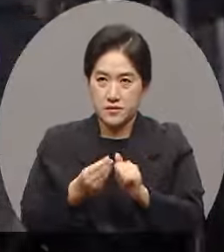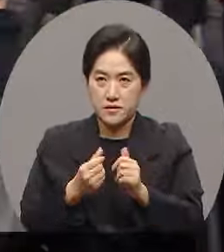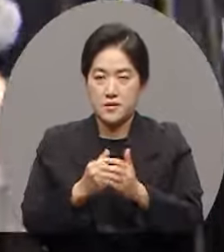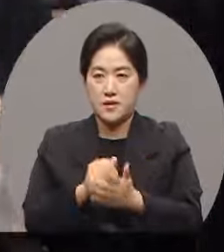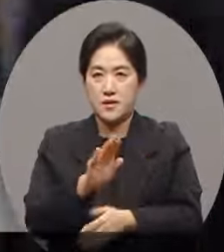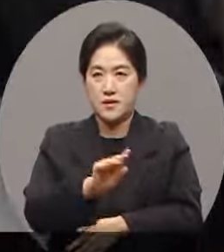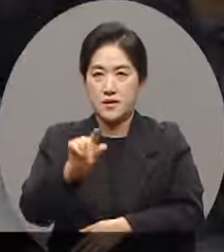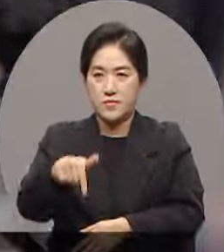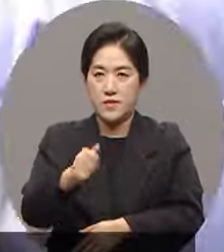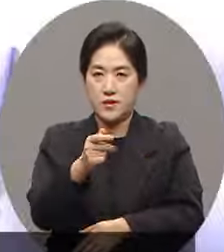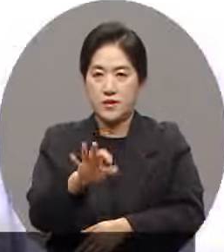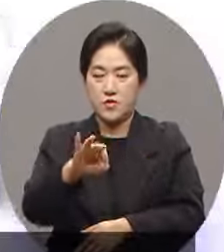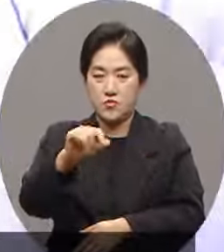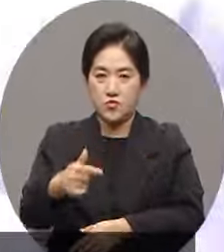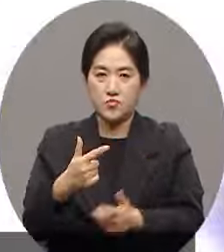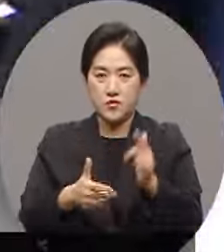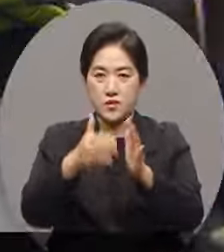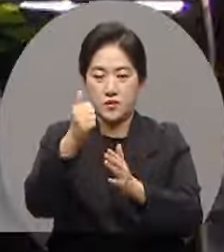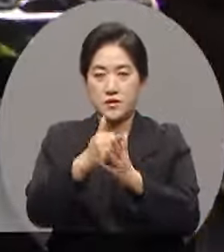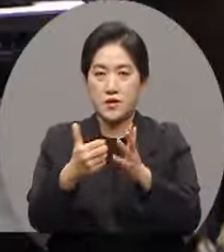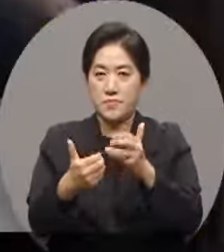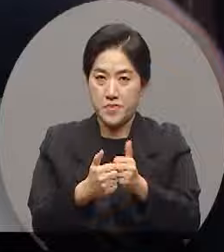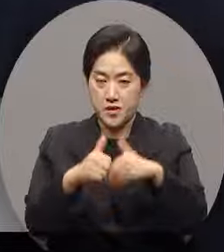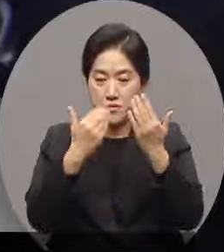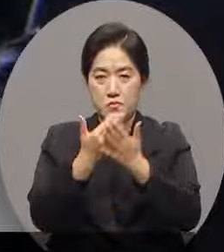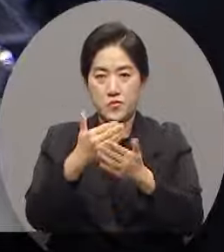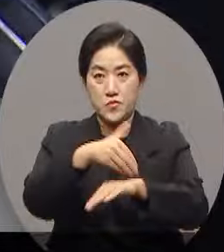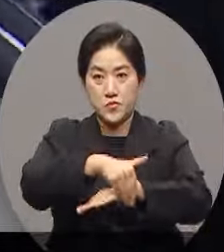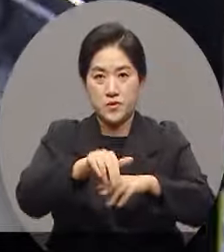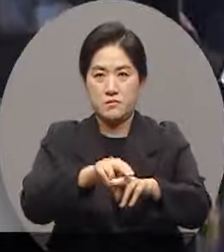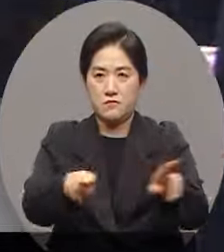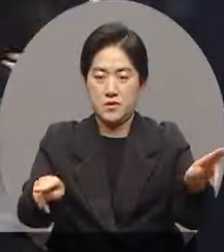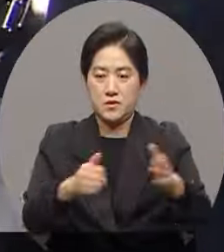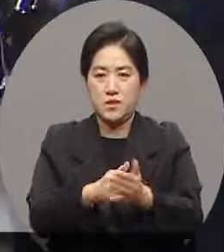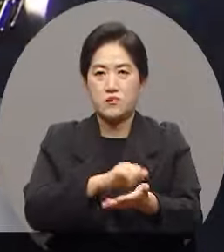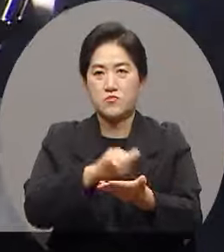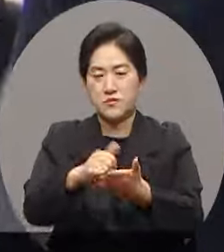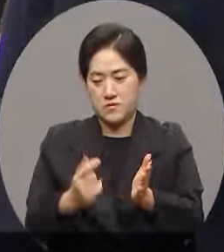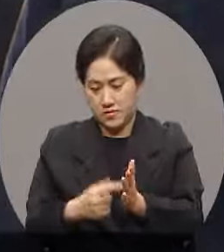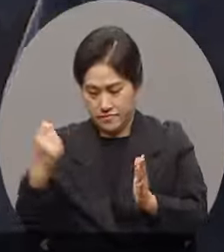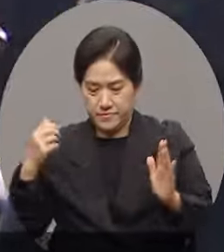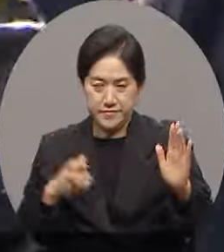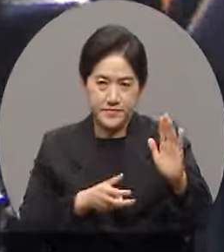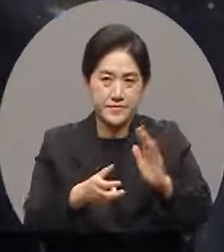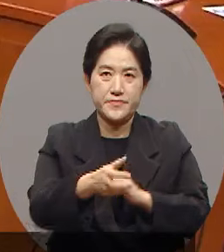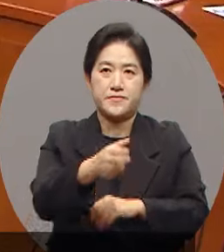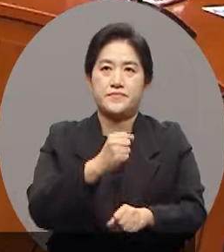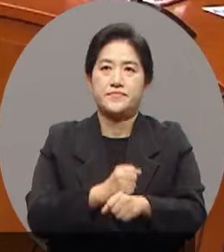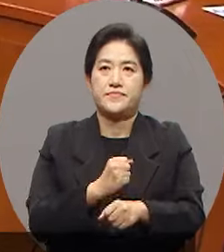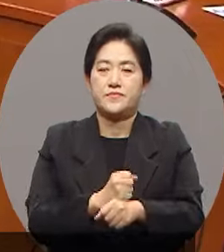박형준 부산시장 면담 등 예정된 일정을 모두 취소하고 문경으로 급히 출발했습니다.